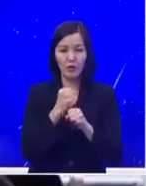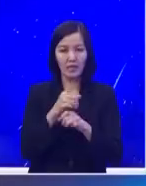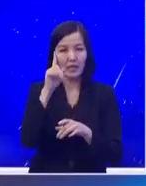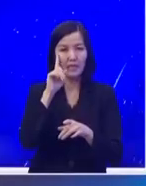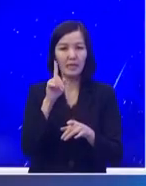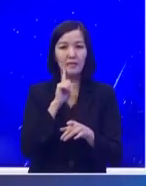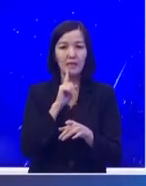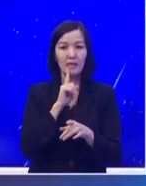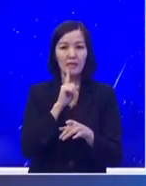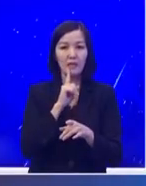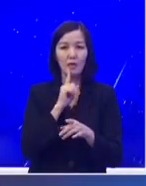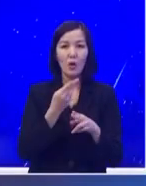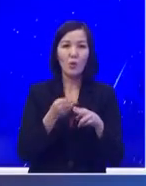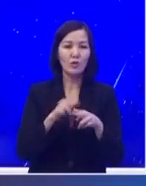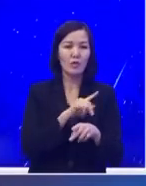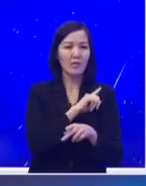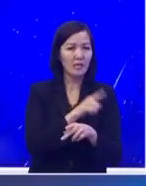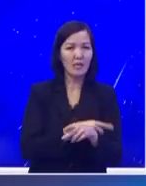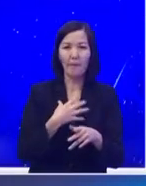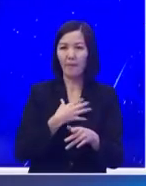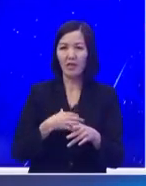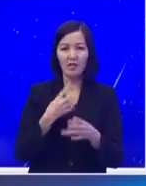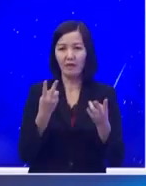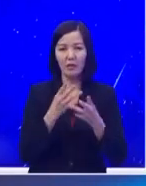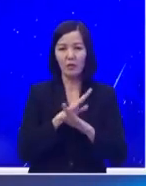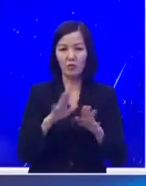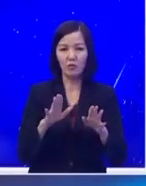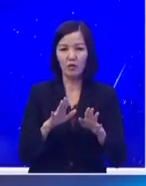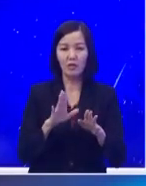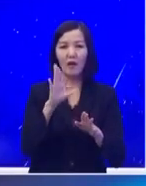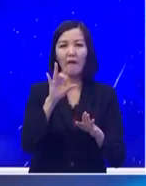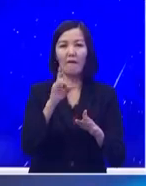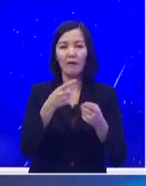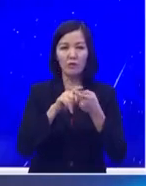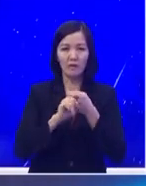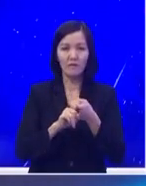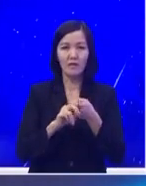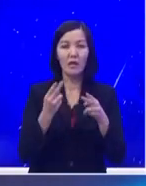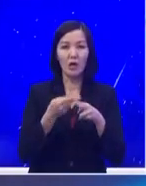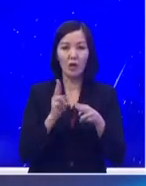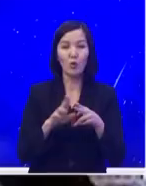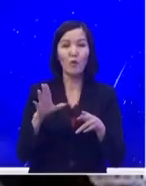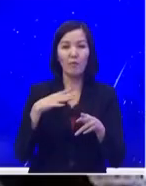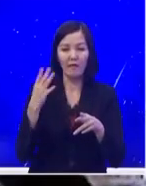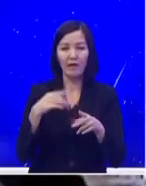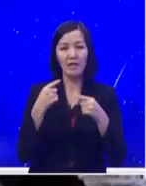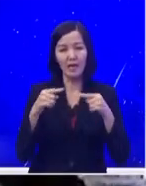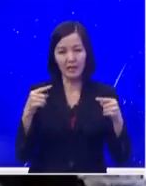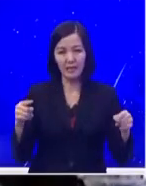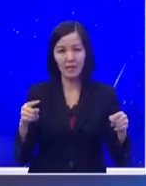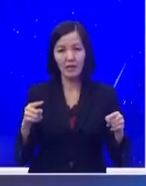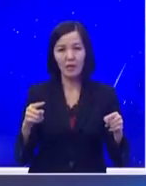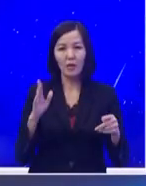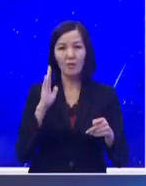казахстанцам не стоит очень сильно переживать, это респираторная вирусная инфекция, которая бывает, есть различные формы, как